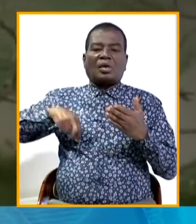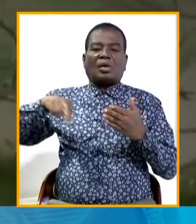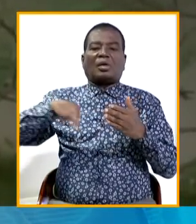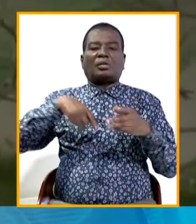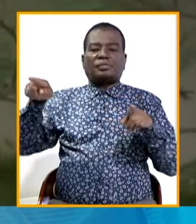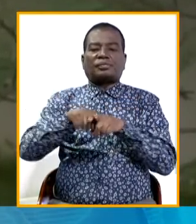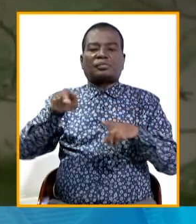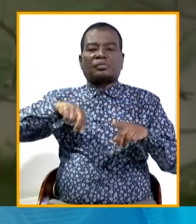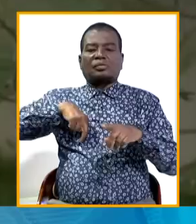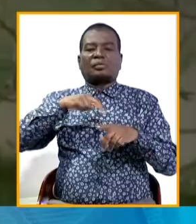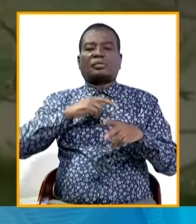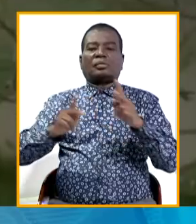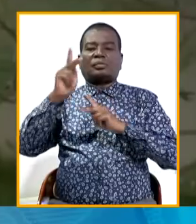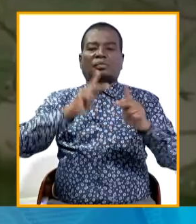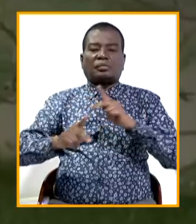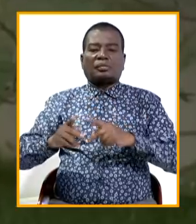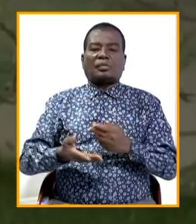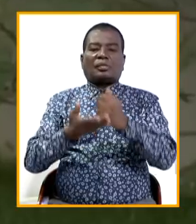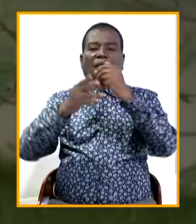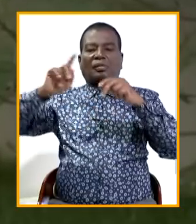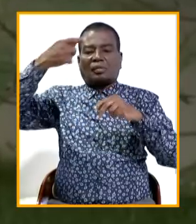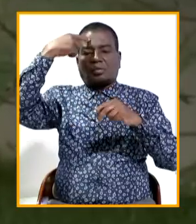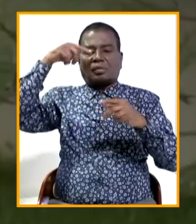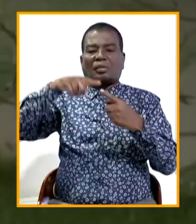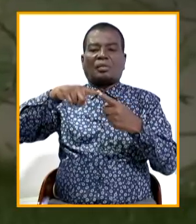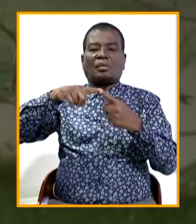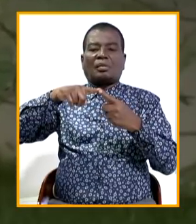la population, nous aussi, on va aider le gouvernement